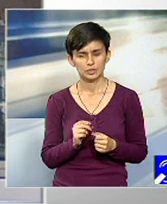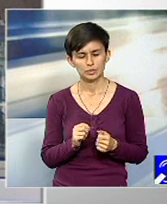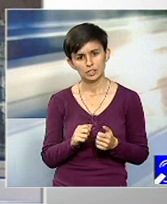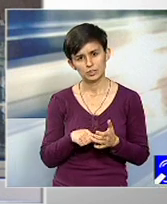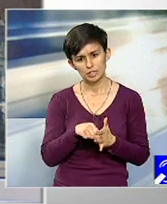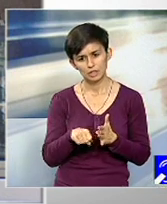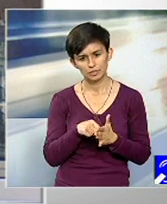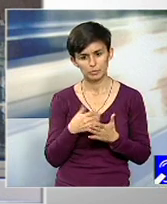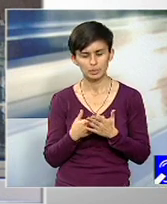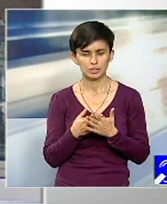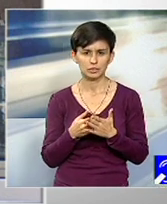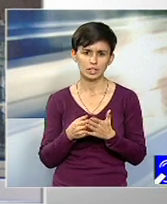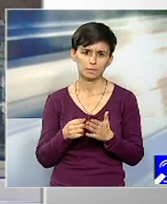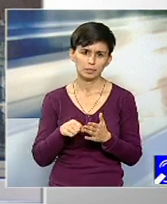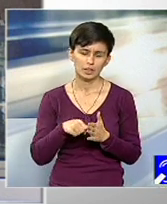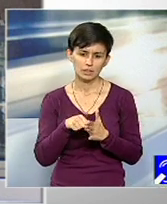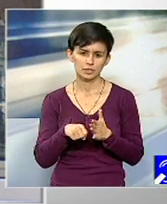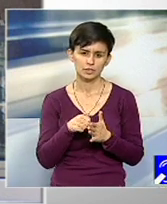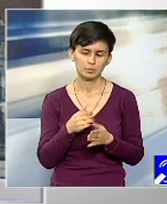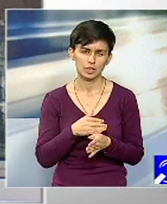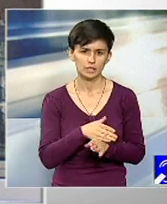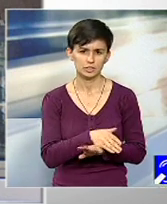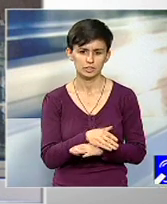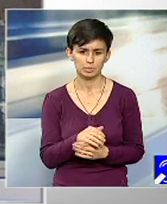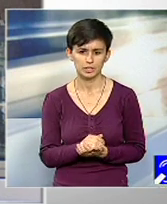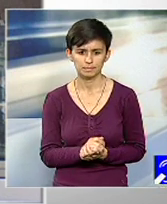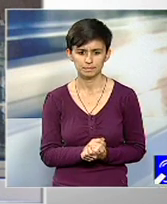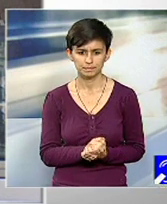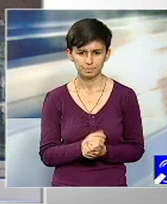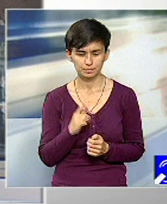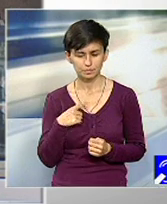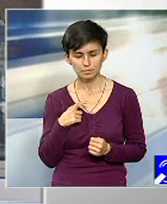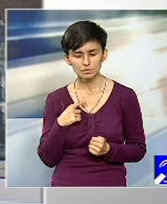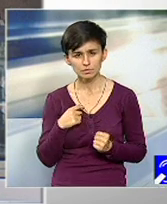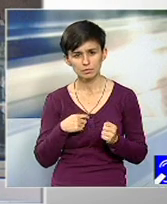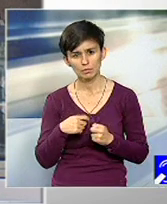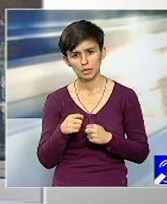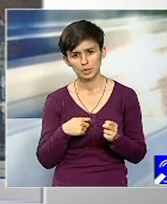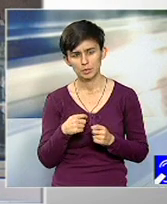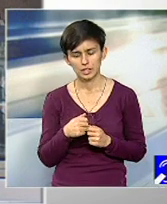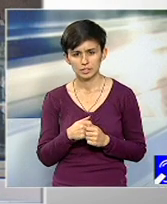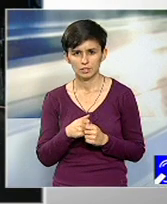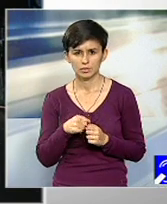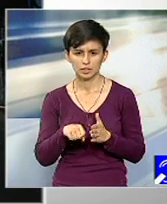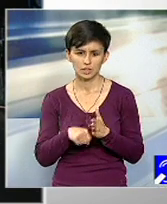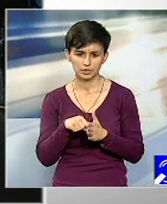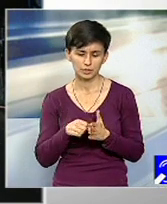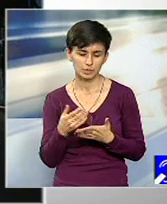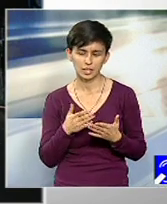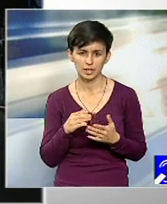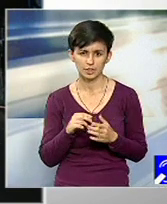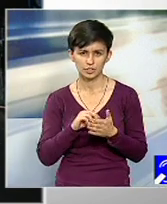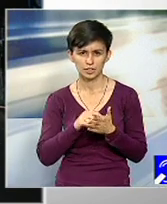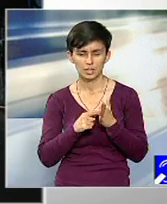să fie accesibile. Și nu este greu. Există pe piață un singur film care are inclus pe DVD și descriere audio,